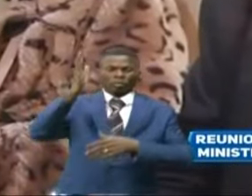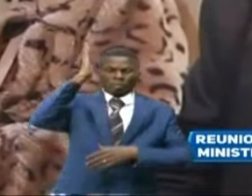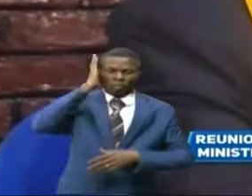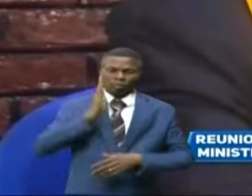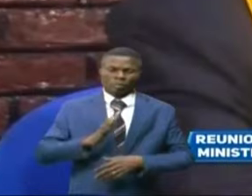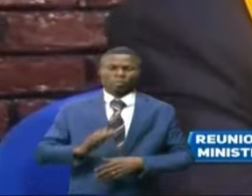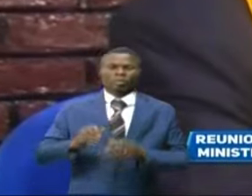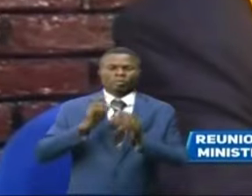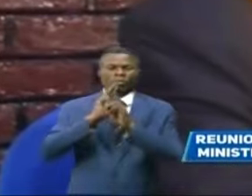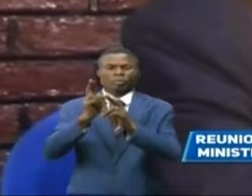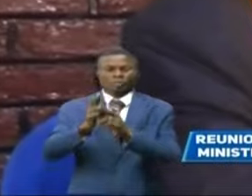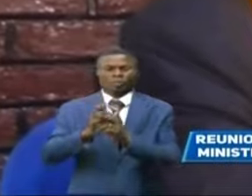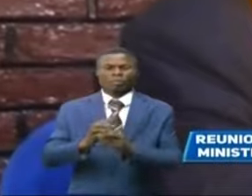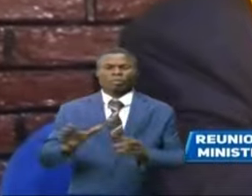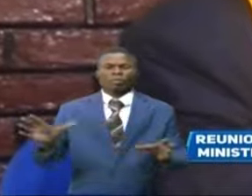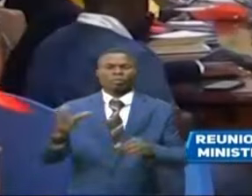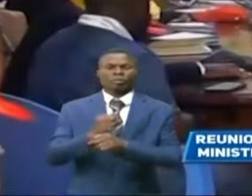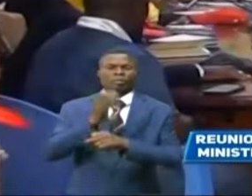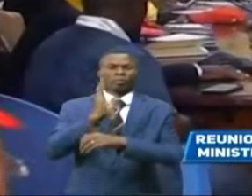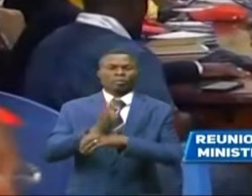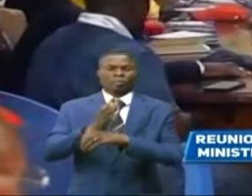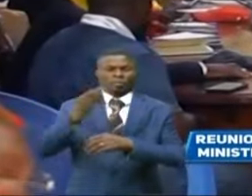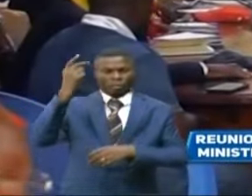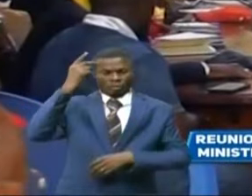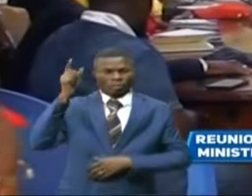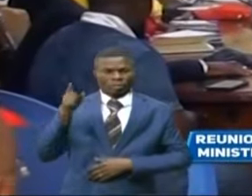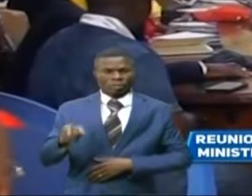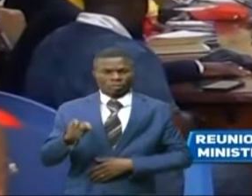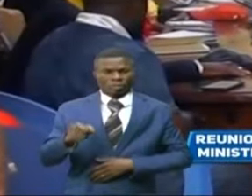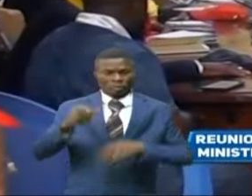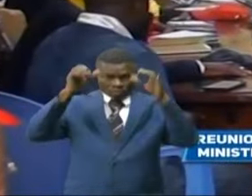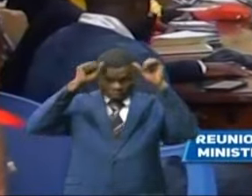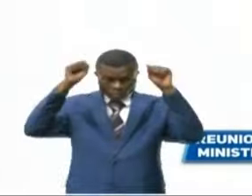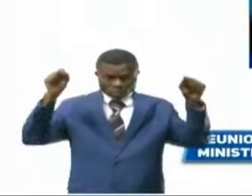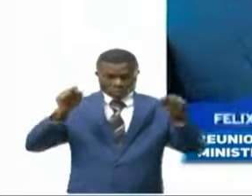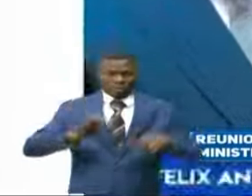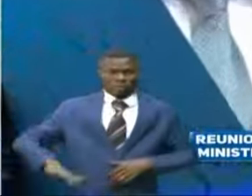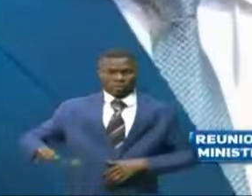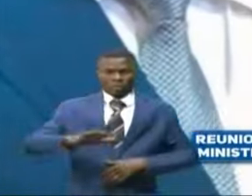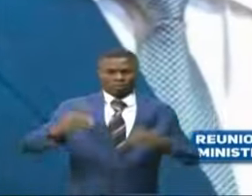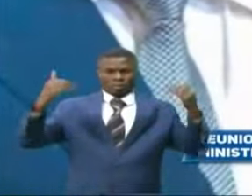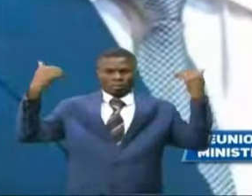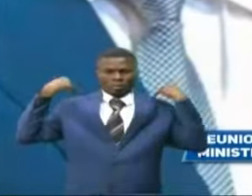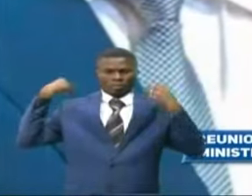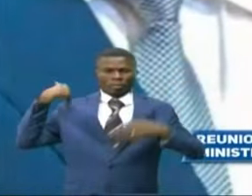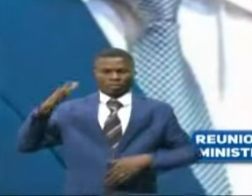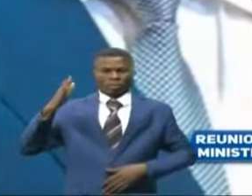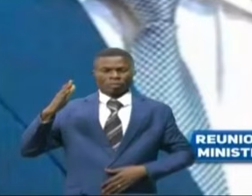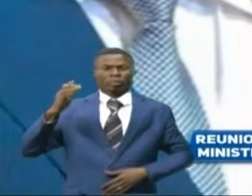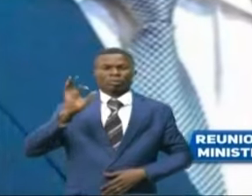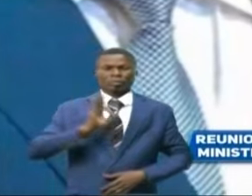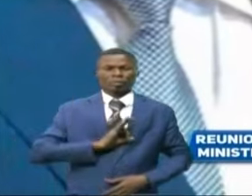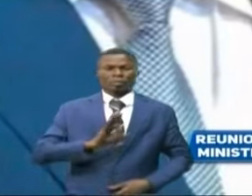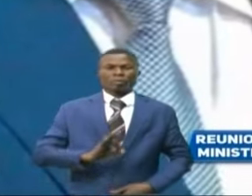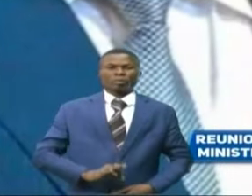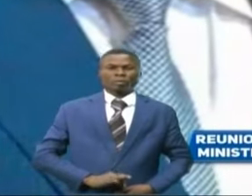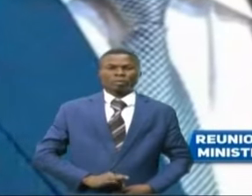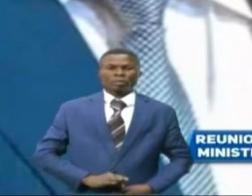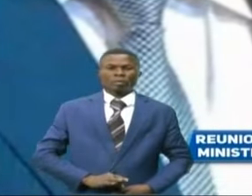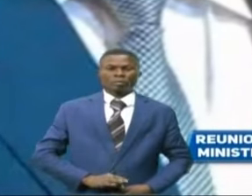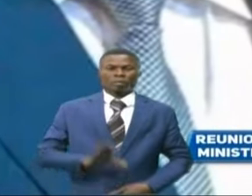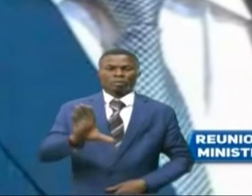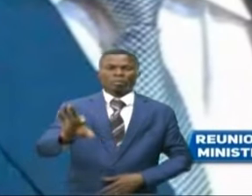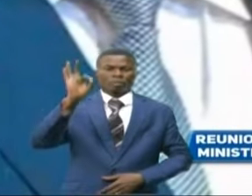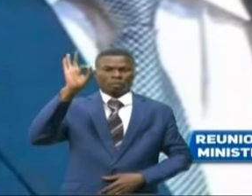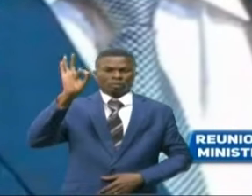la restitution du congrès de l'Union sacrée tenu à Kinshasa, où le président de la République et chef de l'État, Félix Antoine Tshisekedi Tshilombo, a été